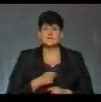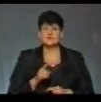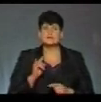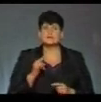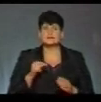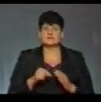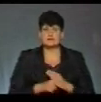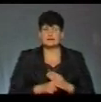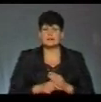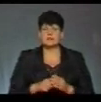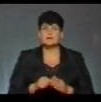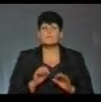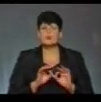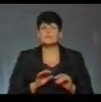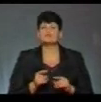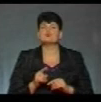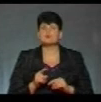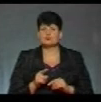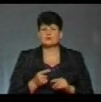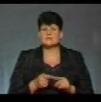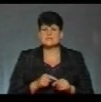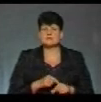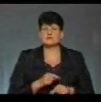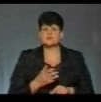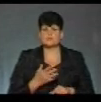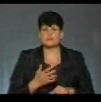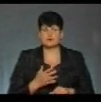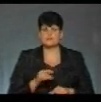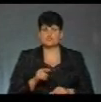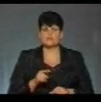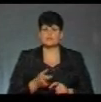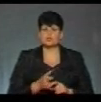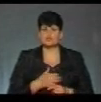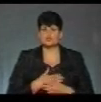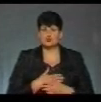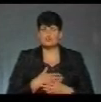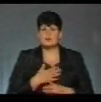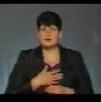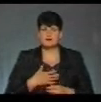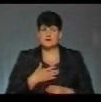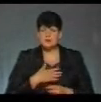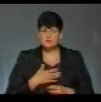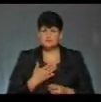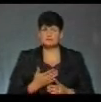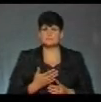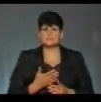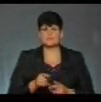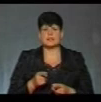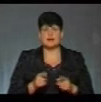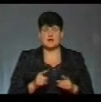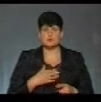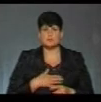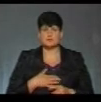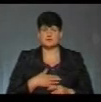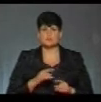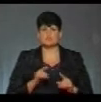втекла. І пояснити, чому батьки це відчувають, через те, що вони дуже люблять, хвилюються, вони реально